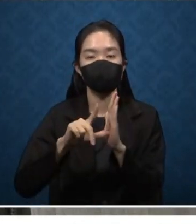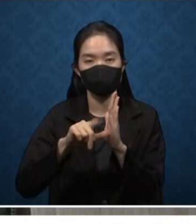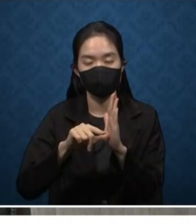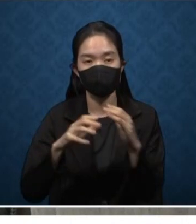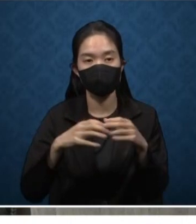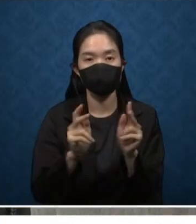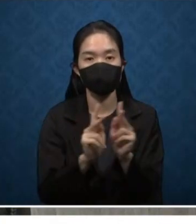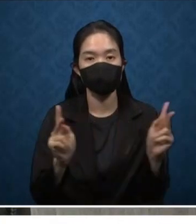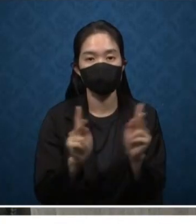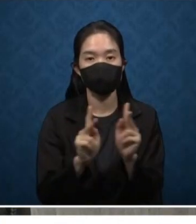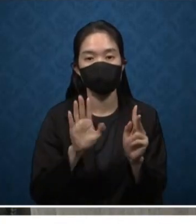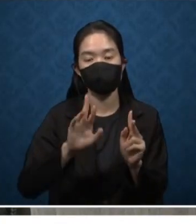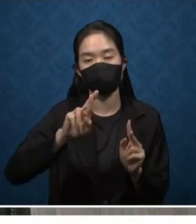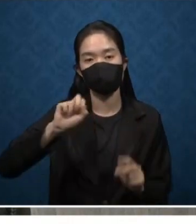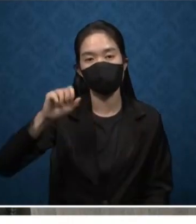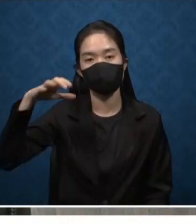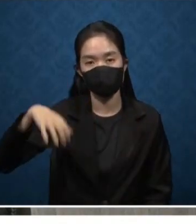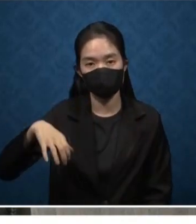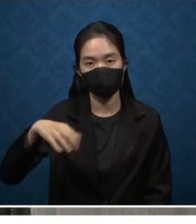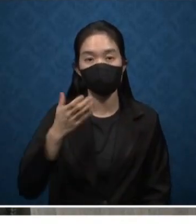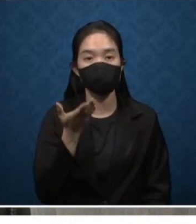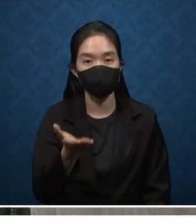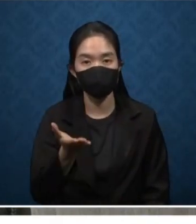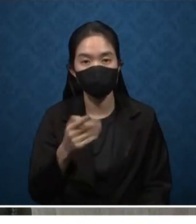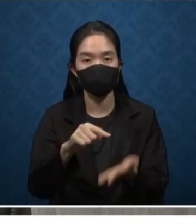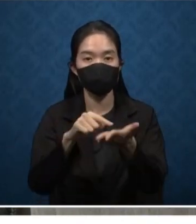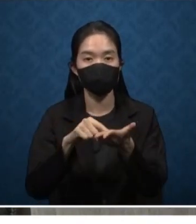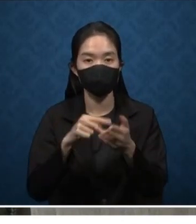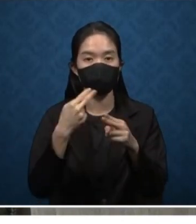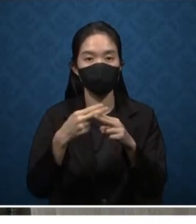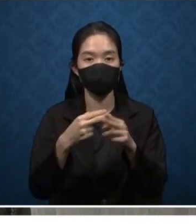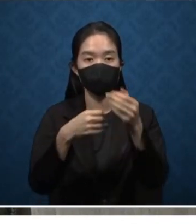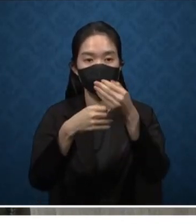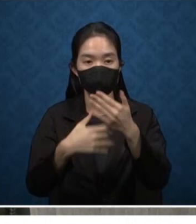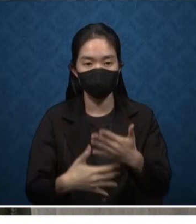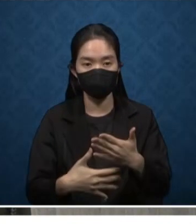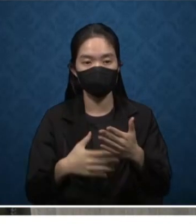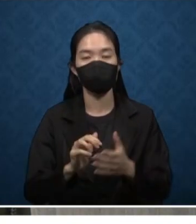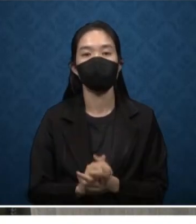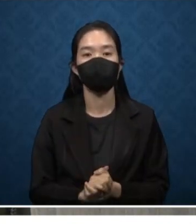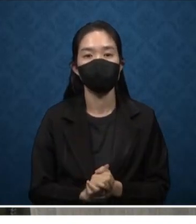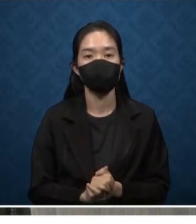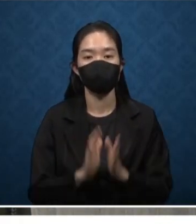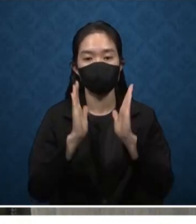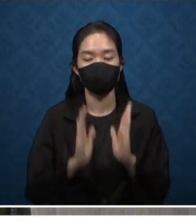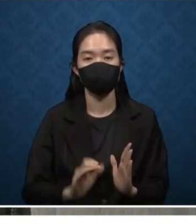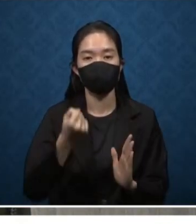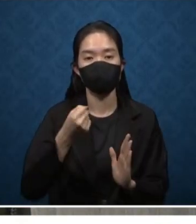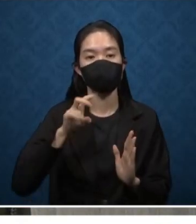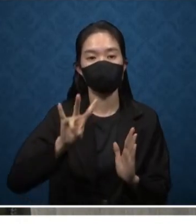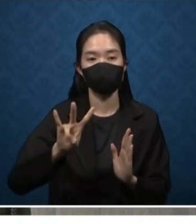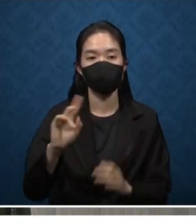ามัญกิจการวุฒิสภาขอเสนอรายชื่อกรรมการในสัดส่วนของสมาชิกวุฒิสภาจำนวน17คนดัง